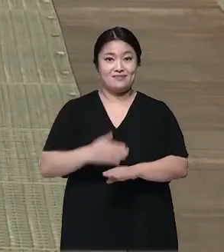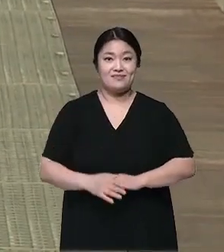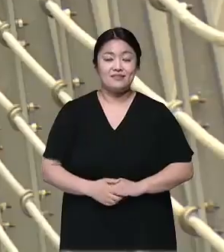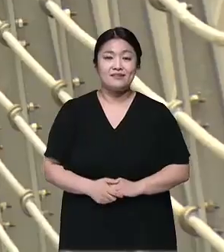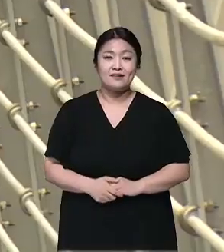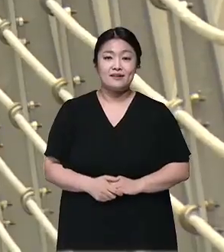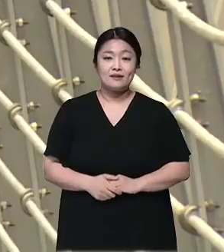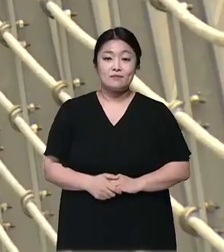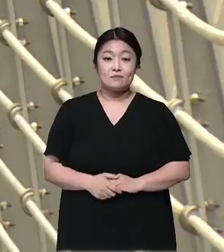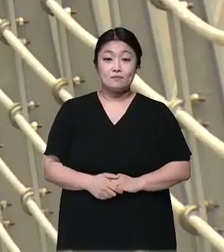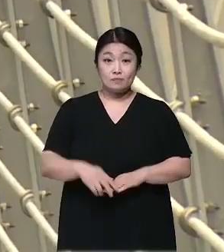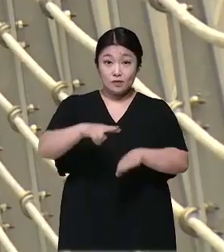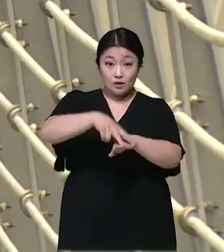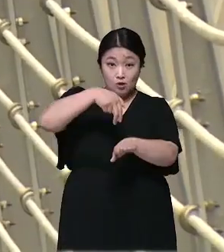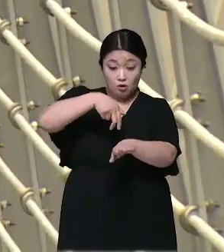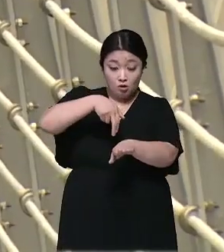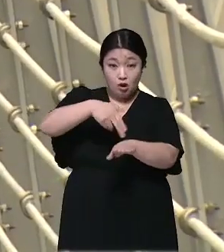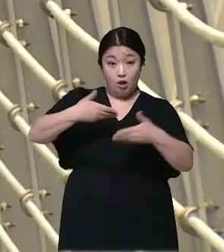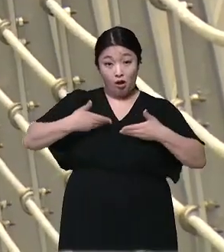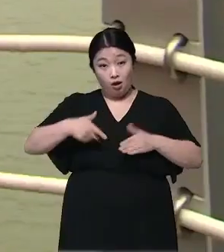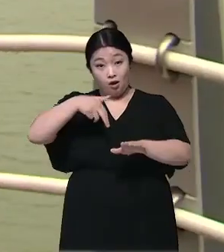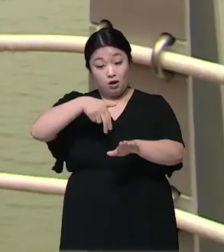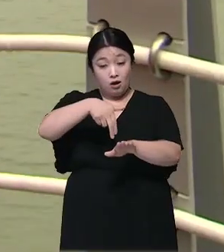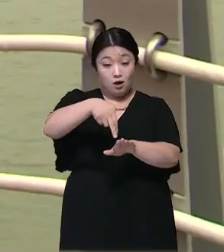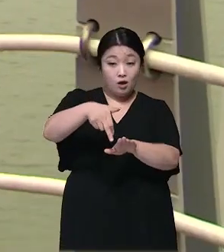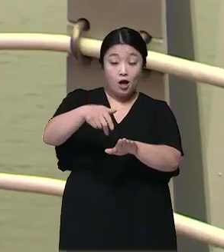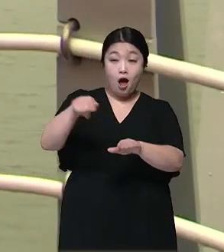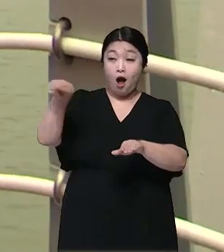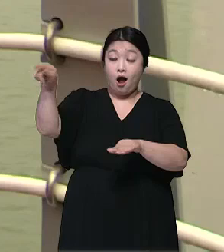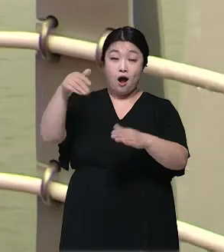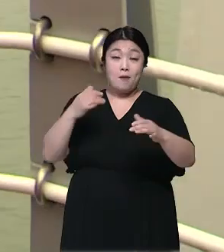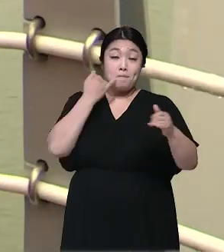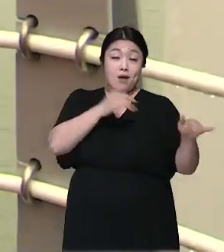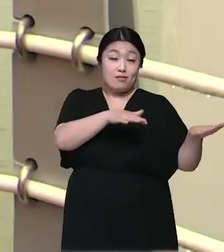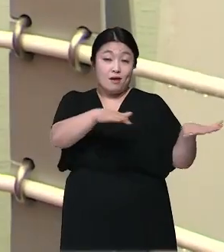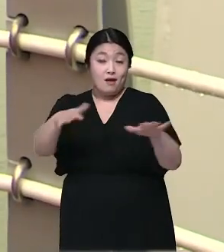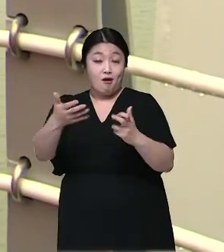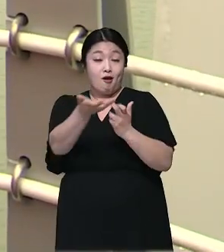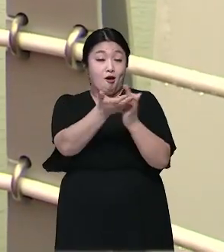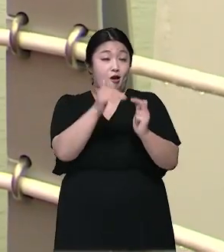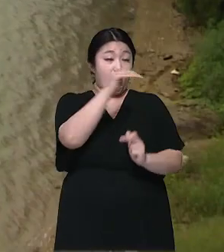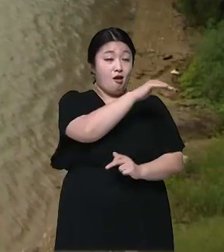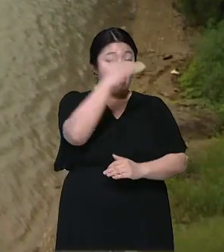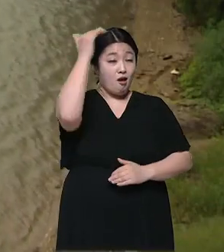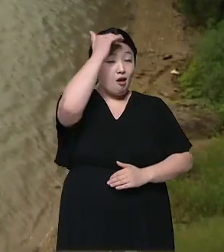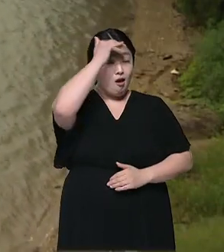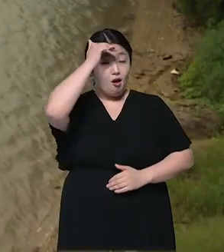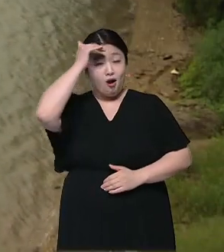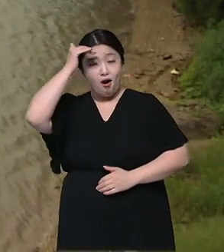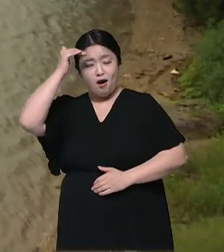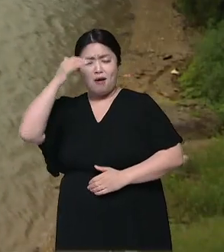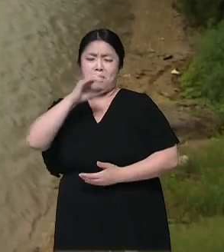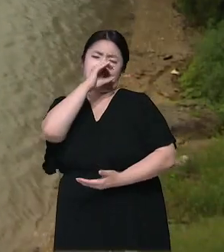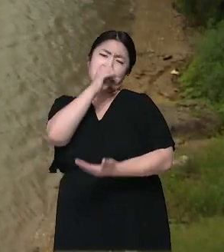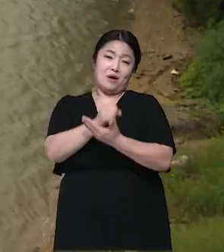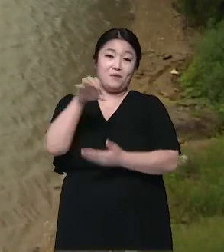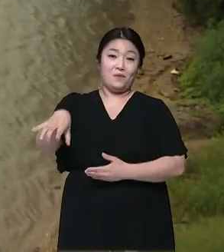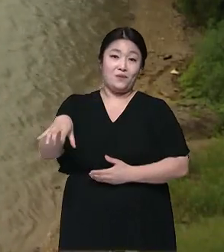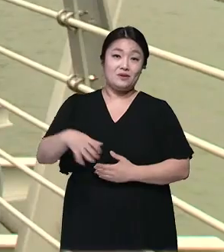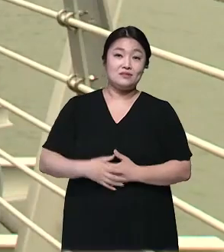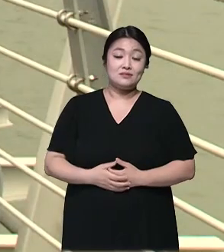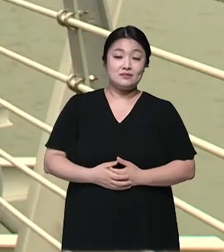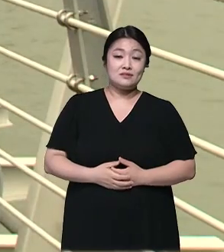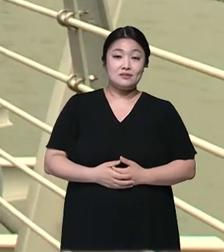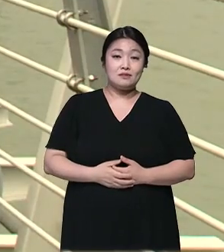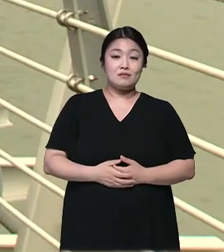있습니다. 다리 위를 천천히 걸으며 끝없이 펼쳐진 바다와 섬의 절경을 감상하기 제격입니다.